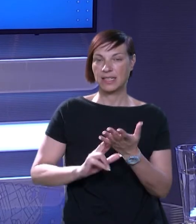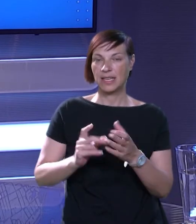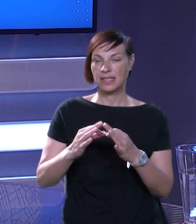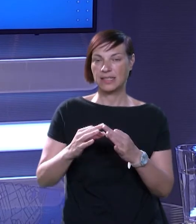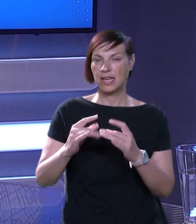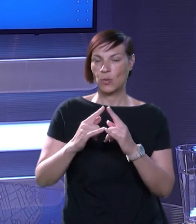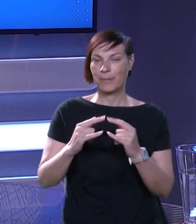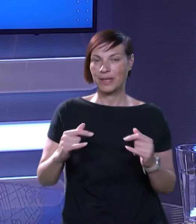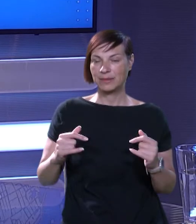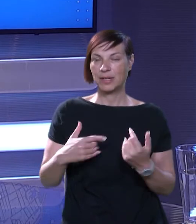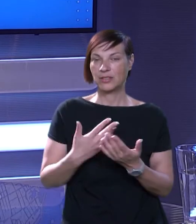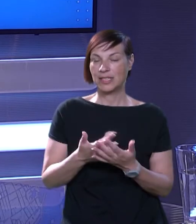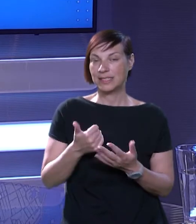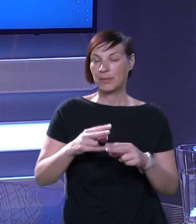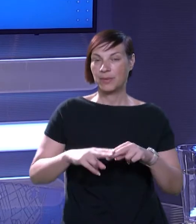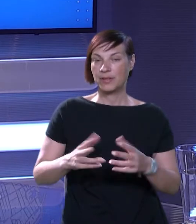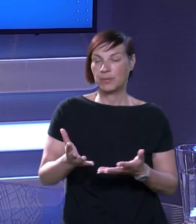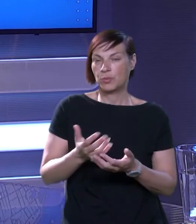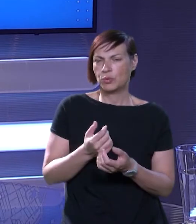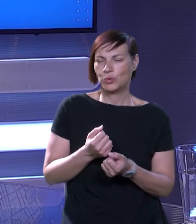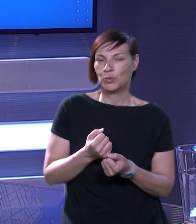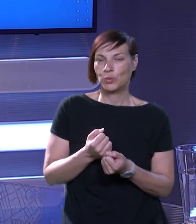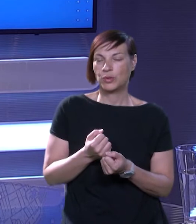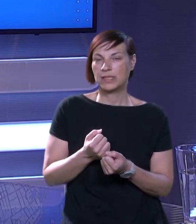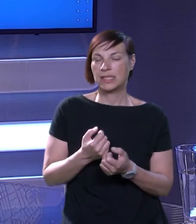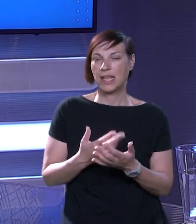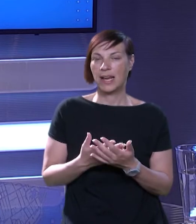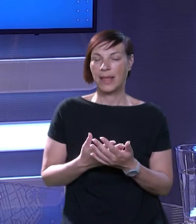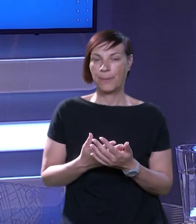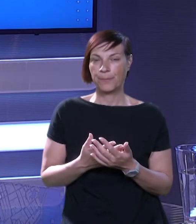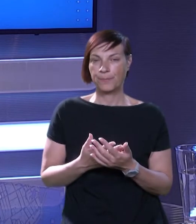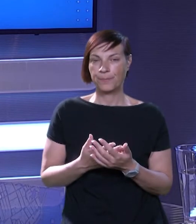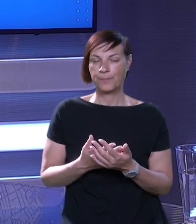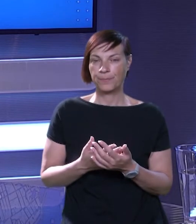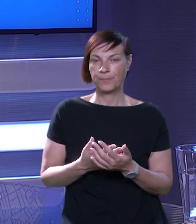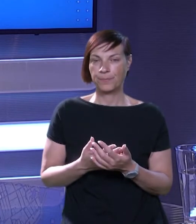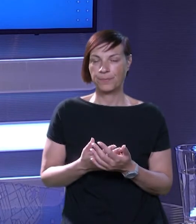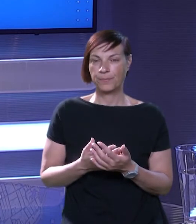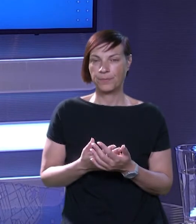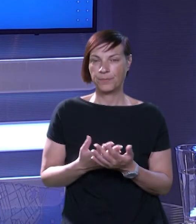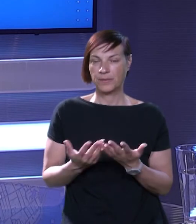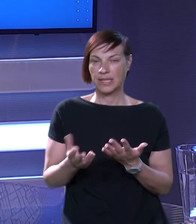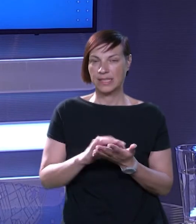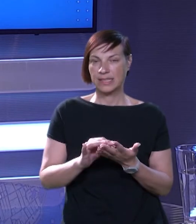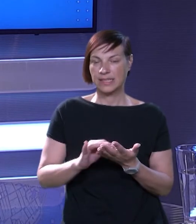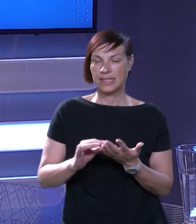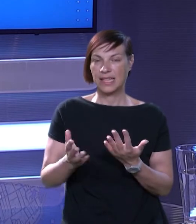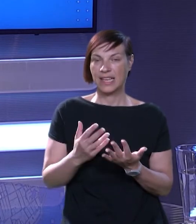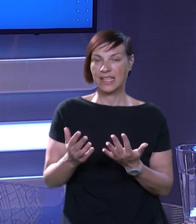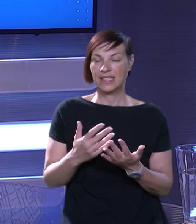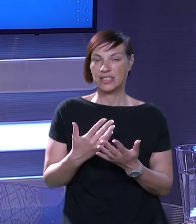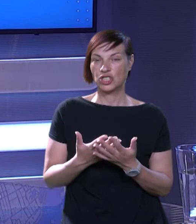u nekakvom apartmanu i tad sam prvi put uzela, ono baš na kiosku sam kupila tekicu